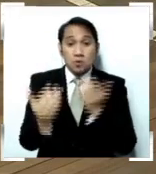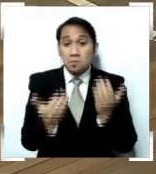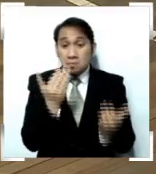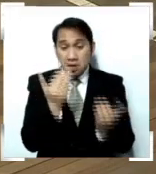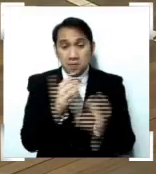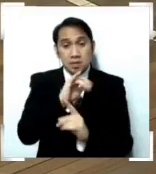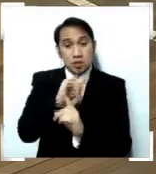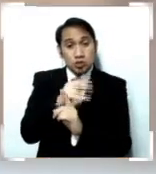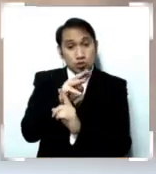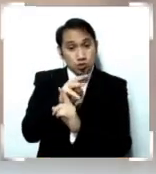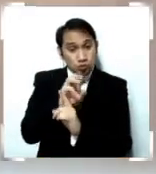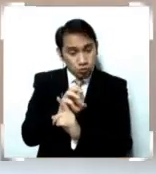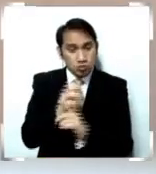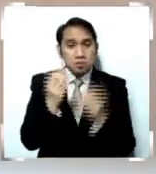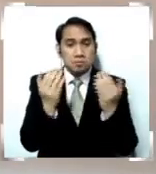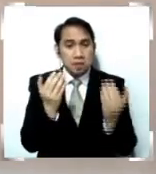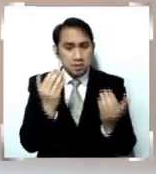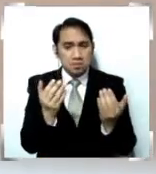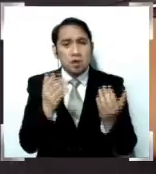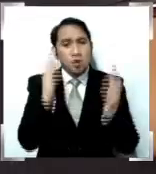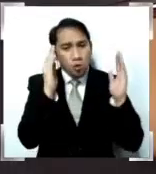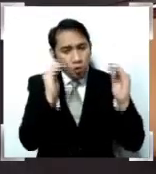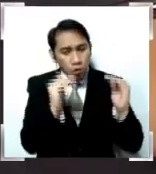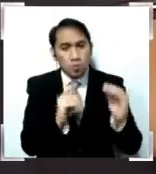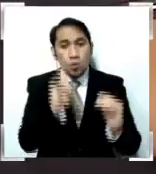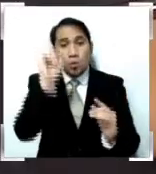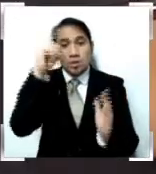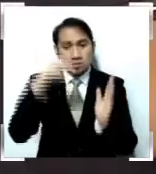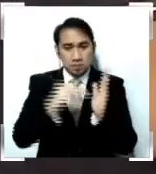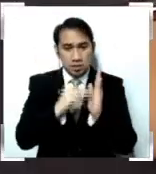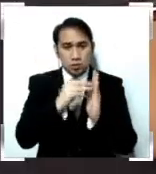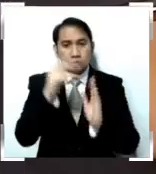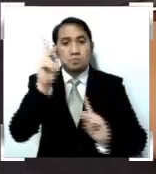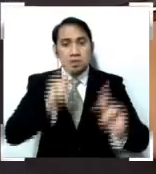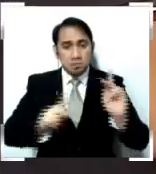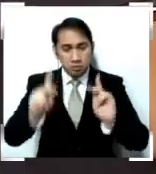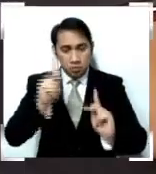makapagbakuna ng 1 milyong tao kada linggo. Ako si Lea Aves, ang inyong saksi